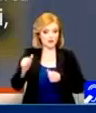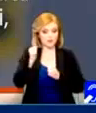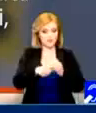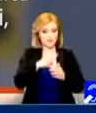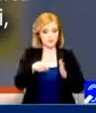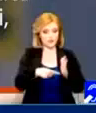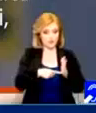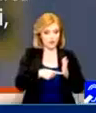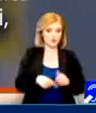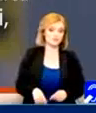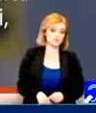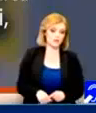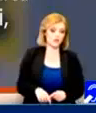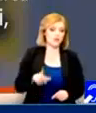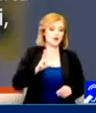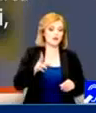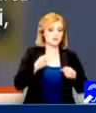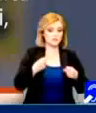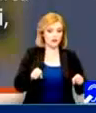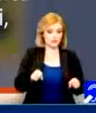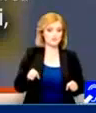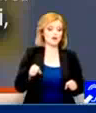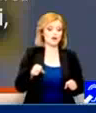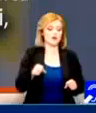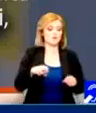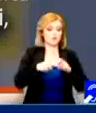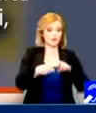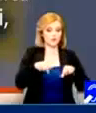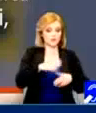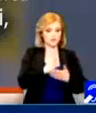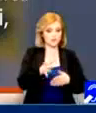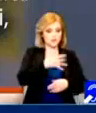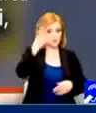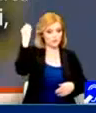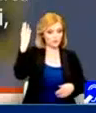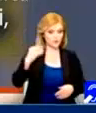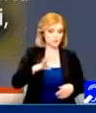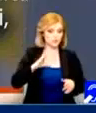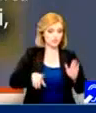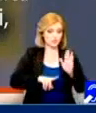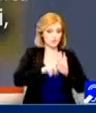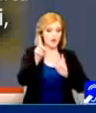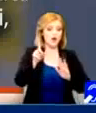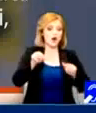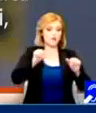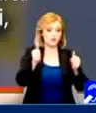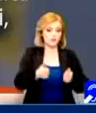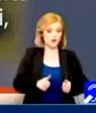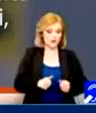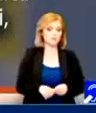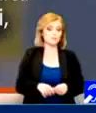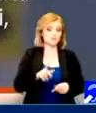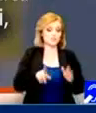implementării procesului de dezoligarhizare a țării, începând cu formarea organelor de lucru în Parlamentul Republicii Moldova și ulterior instalarea unui guvern